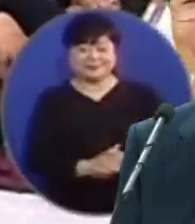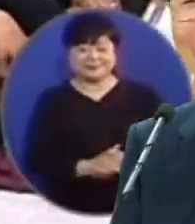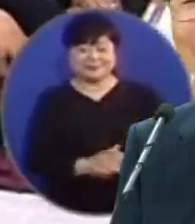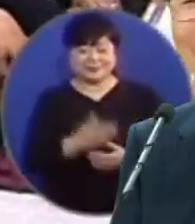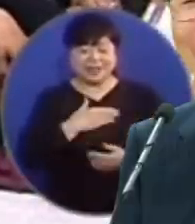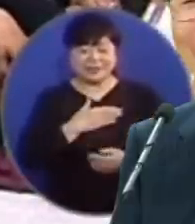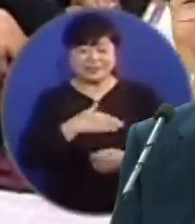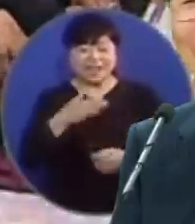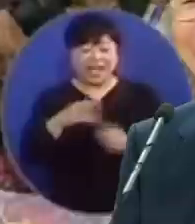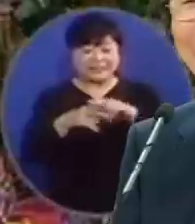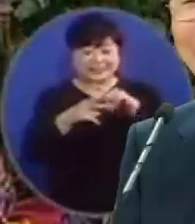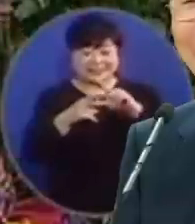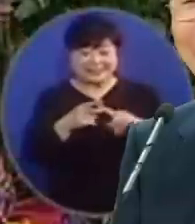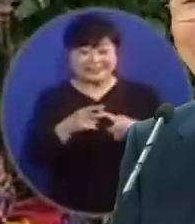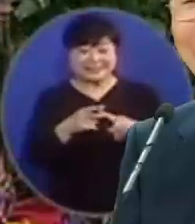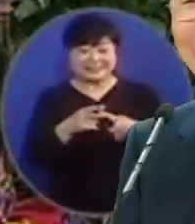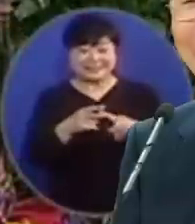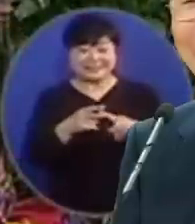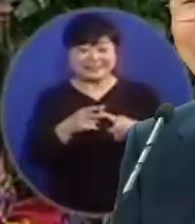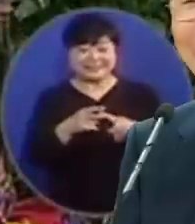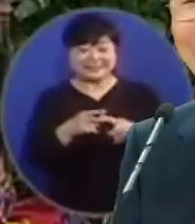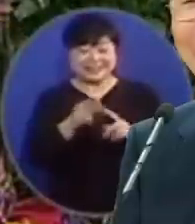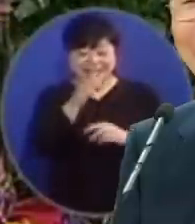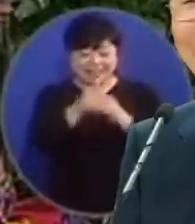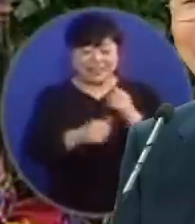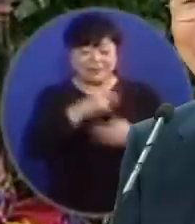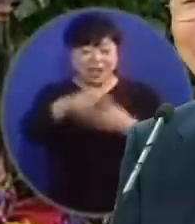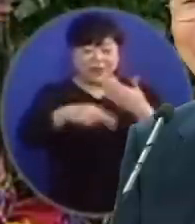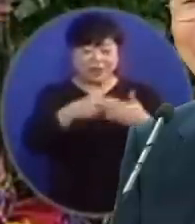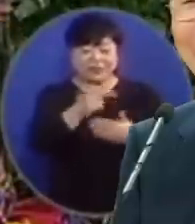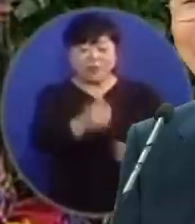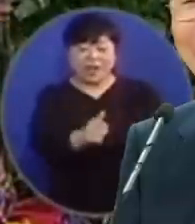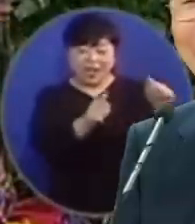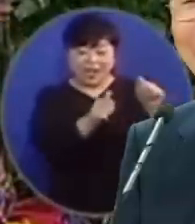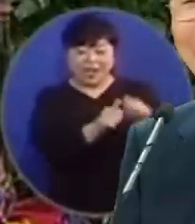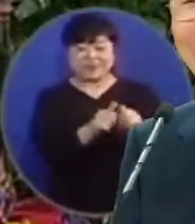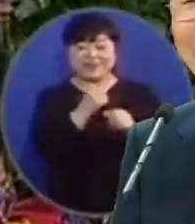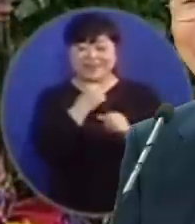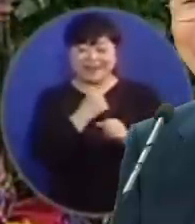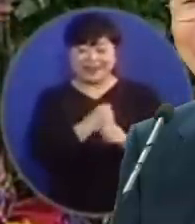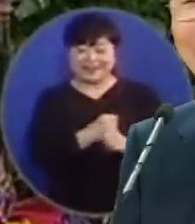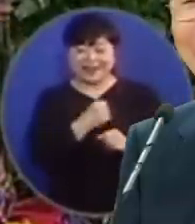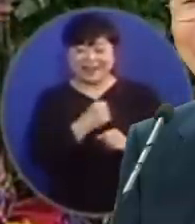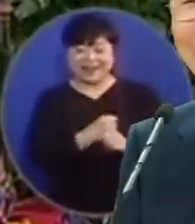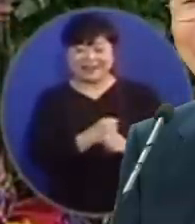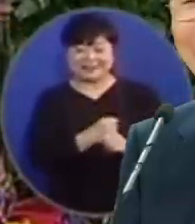내가 어디로 가든지 내 하나님 야훼가 너와 함께 하느니라.